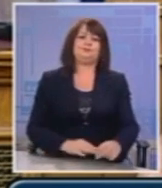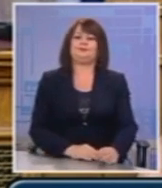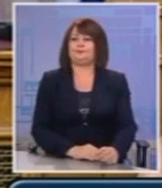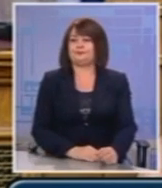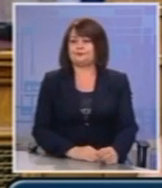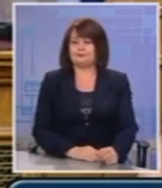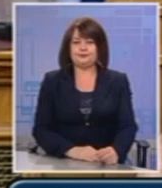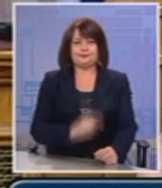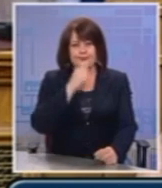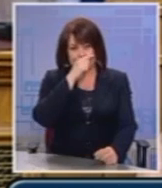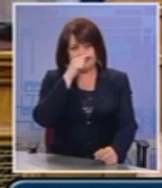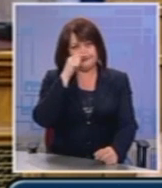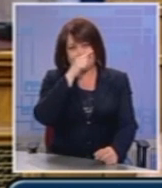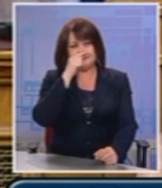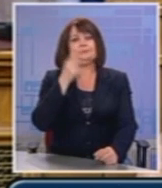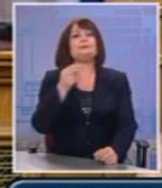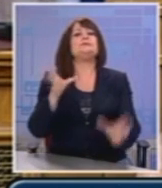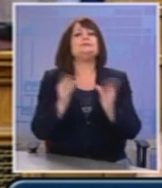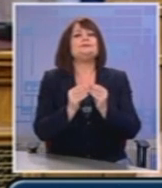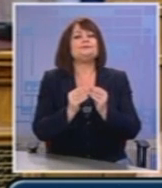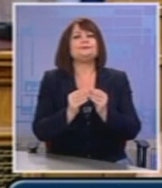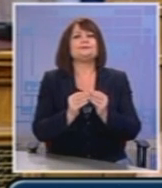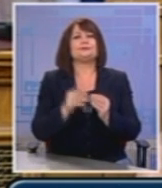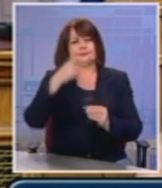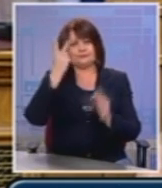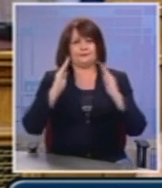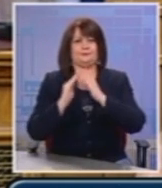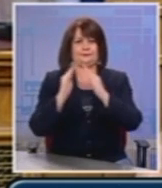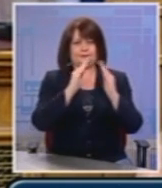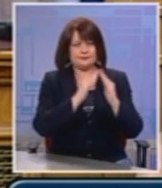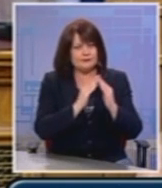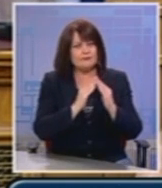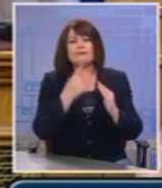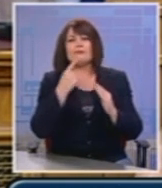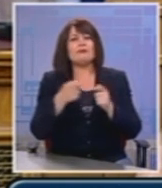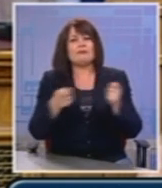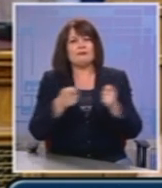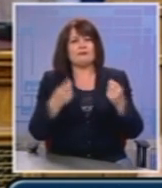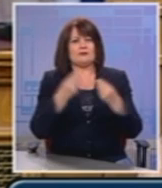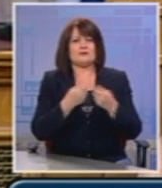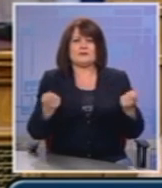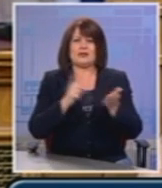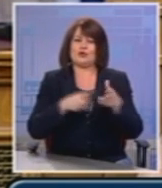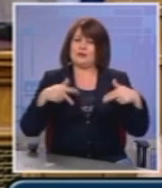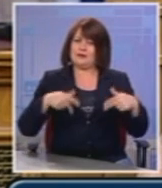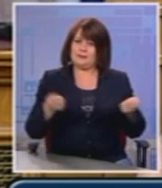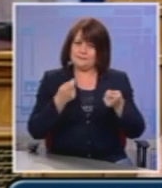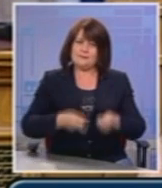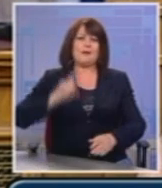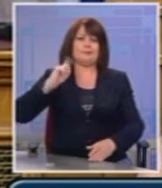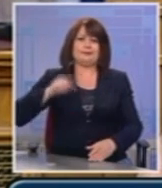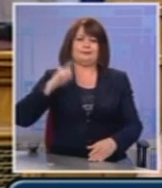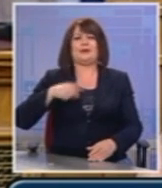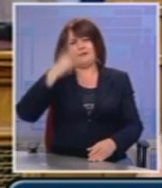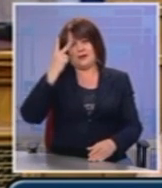νέων όσον αφορά τώρα το δικαίωμα στη στέγαση οι όροι του προγράμματος και οι φαρμακο νόμοι της ελληνικής της κυβέρνησης παραβίασαν και